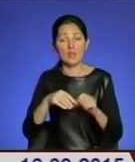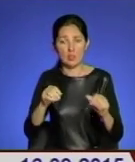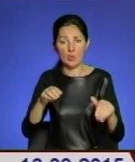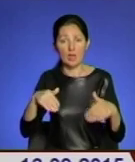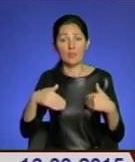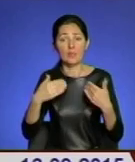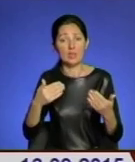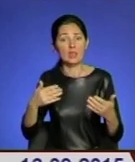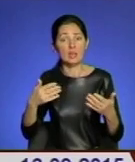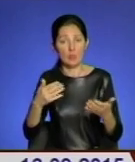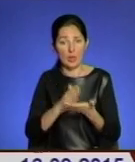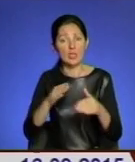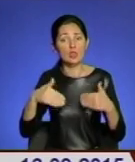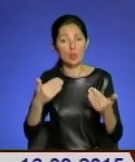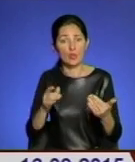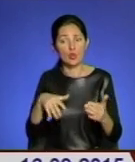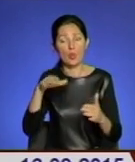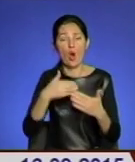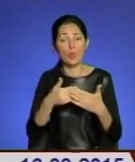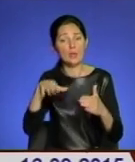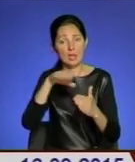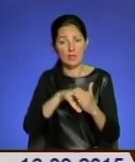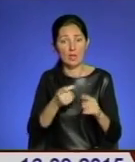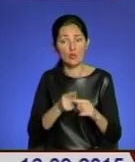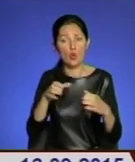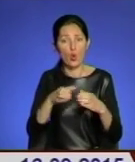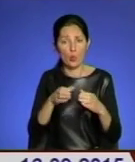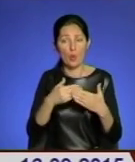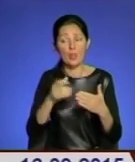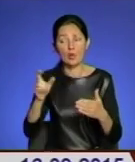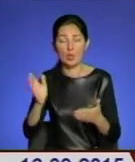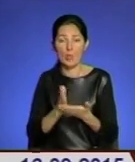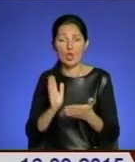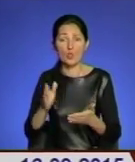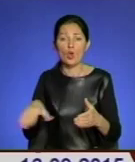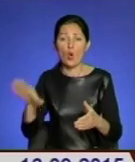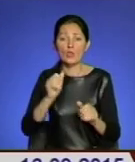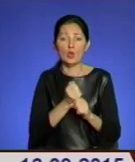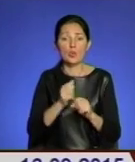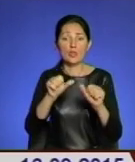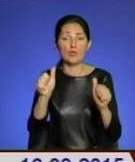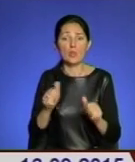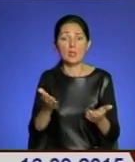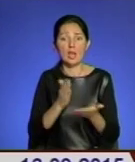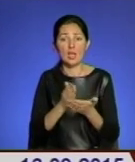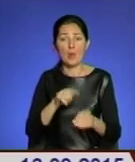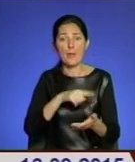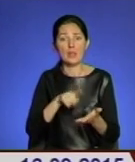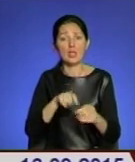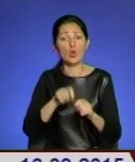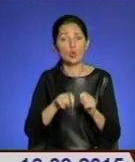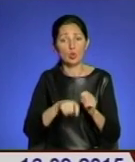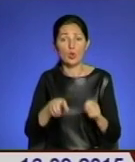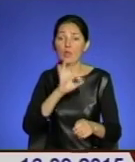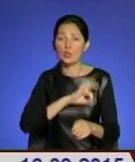що громадськість має бути у всіх робочих форматах, де є питання контролю за використанням чи